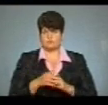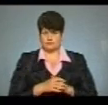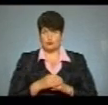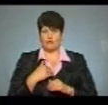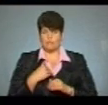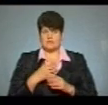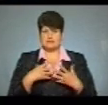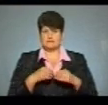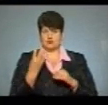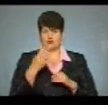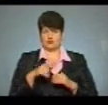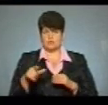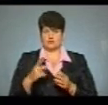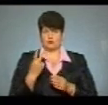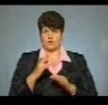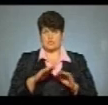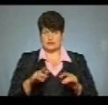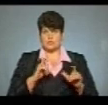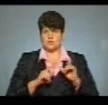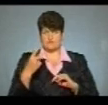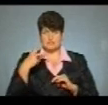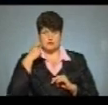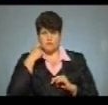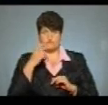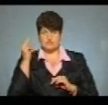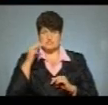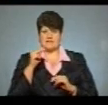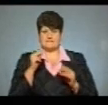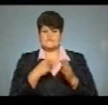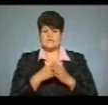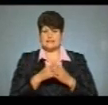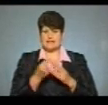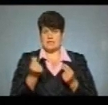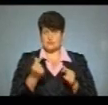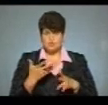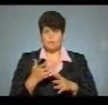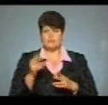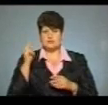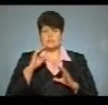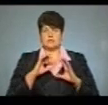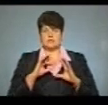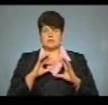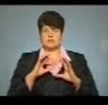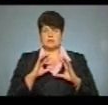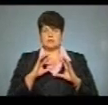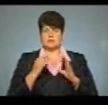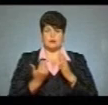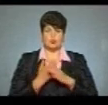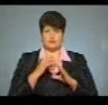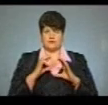складається 4 чоловік, маю 2 дітей. Студент 20 років, навчається в фінансовій академії, добирається на Новий Світ в